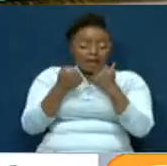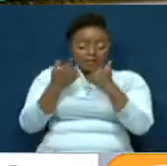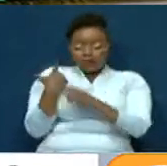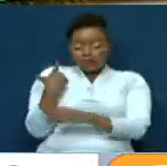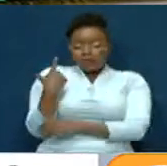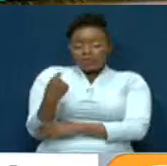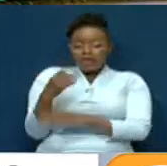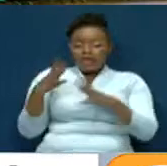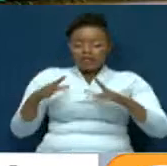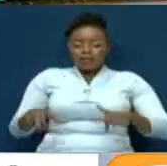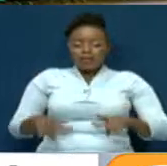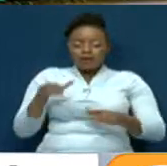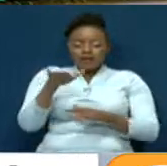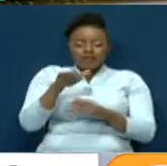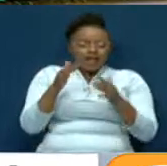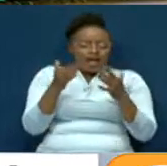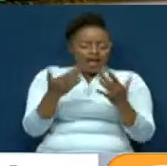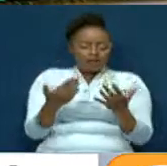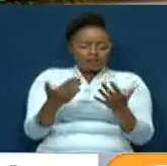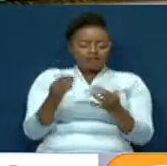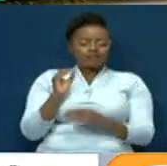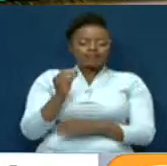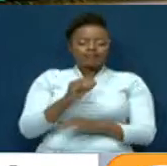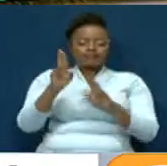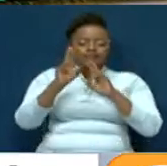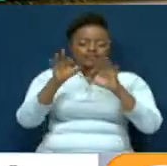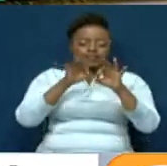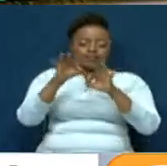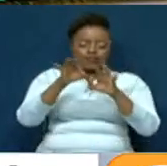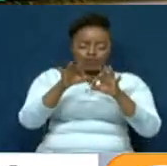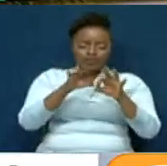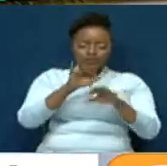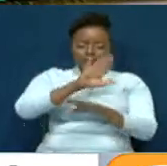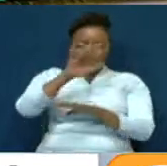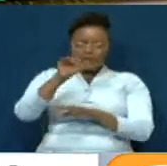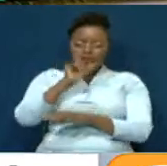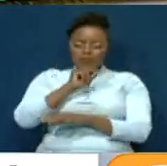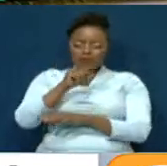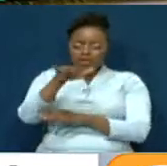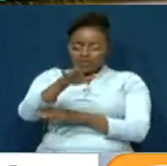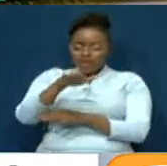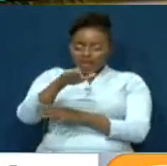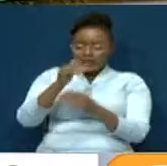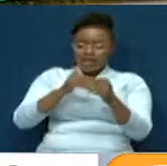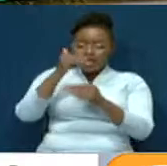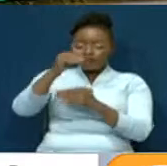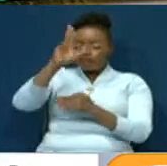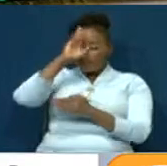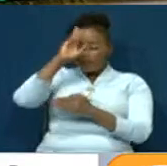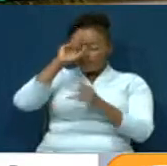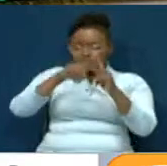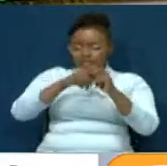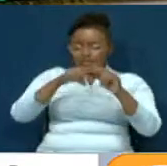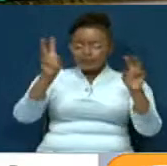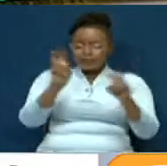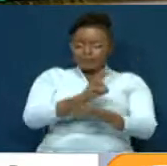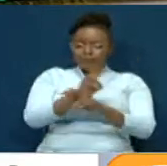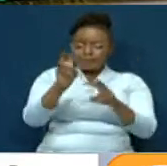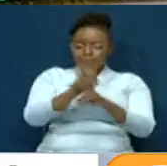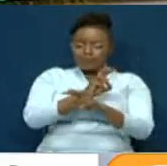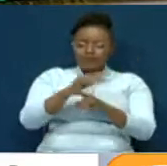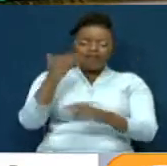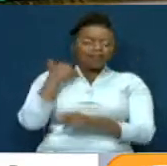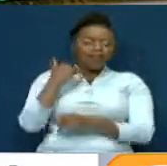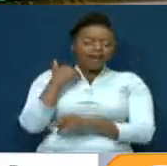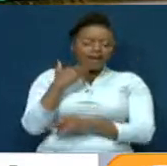na wakazi wanaishi vipi? Mwanahabari wetu Miriam Nyambura amerejea mtaani Mawanga baada ya maafisa usalama kuanza operesheni ya kuwasaka